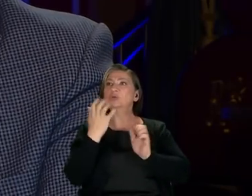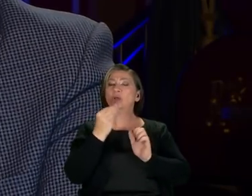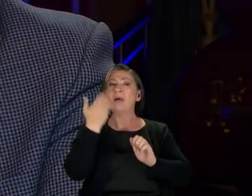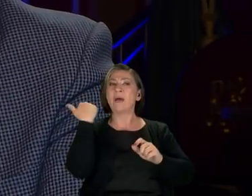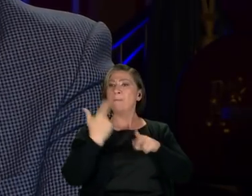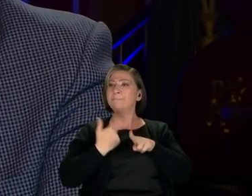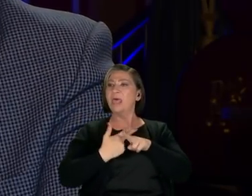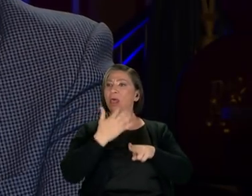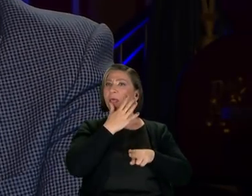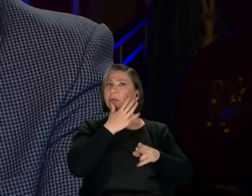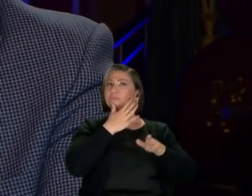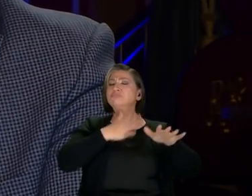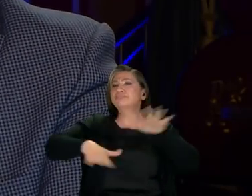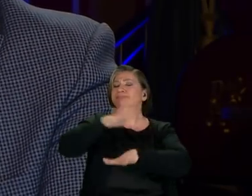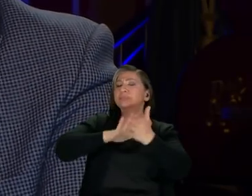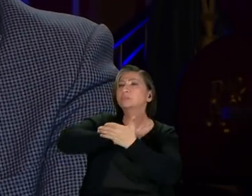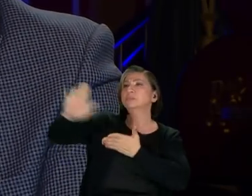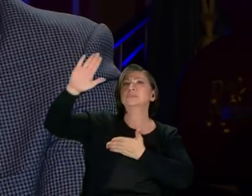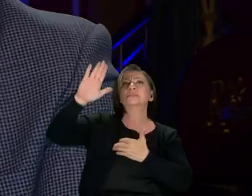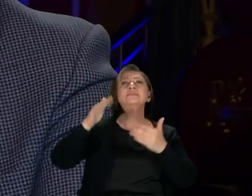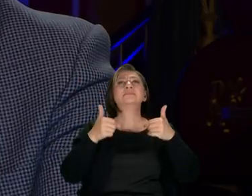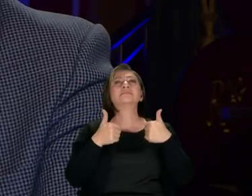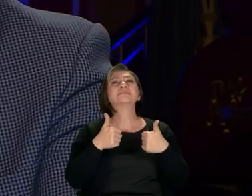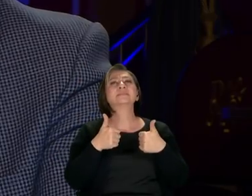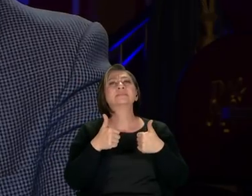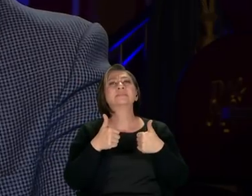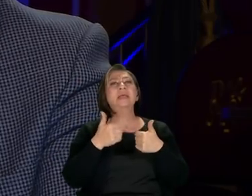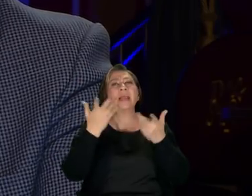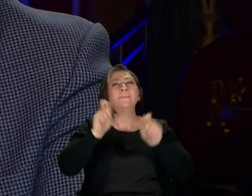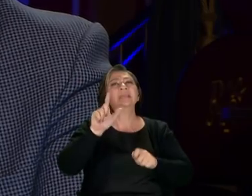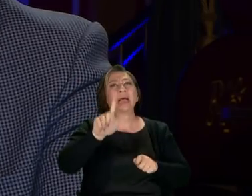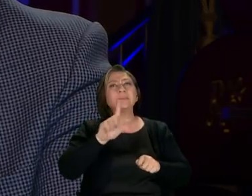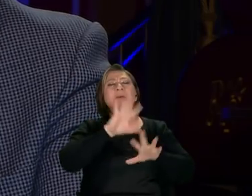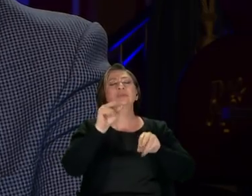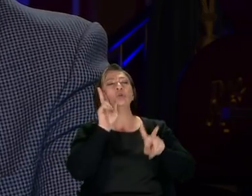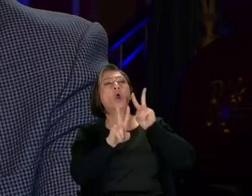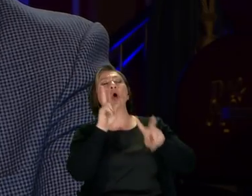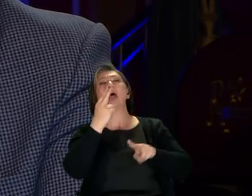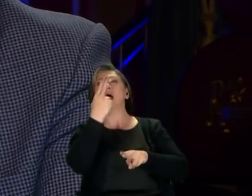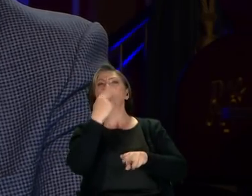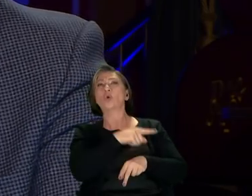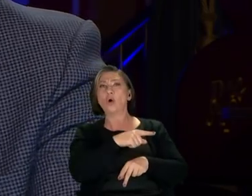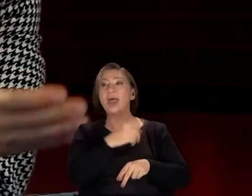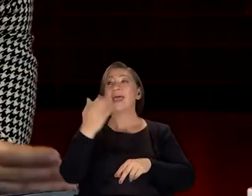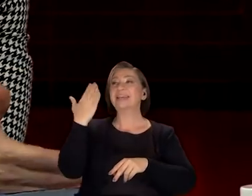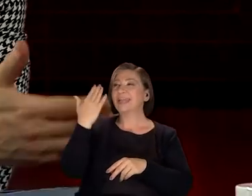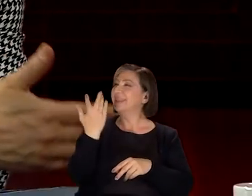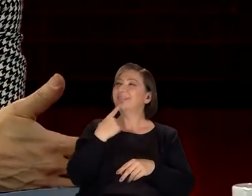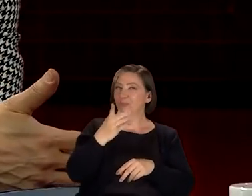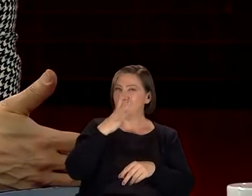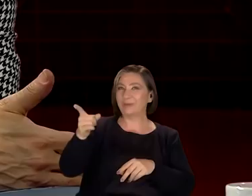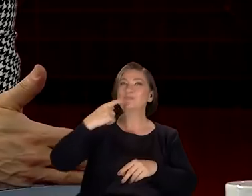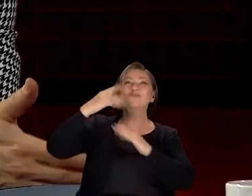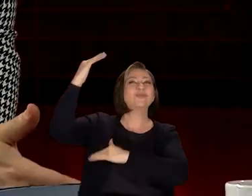bu dönemi iyi bravo. Analiz ederse nerede, nasıl müdahale edebilir, ne yapabilir evet. hepsini şu anda görüyor. İşte şey gibi eskiden biz ne derdik